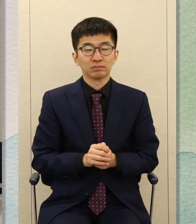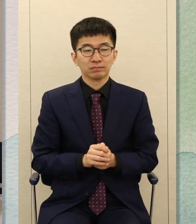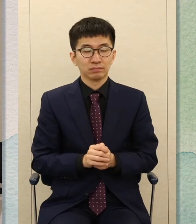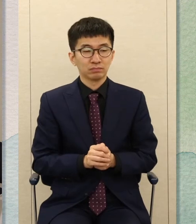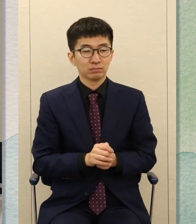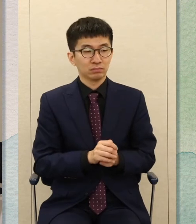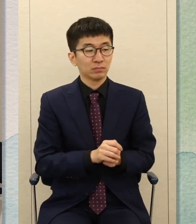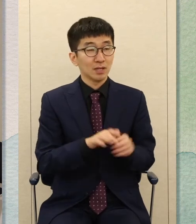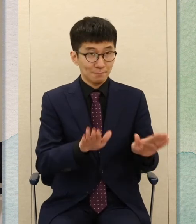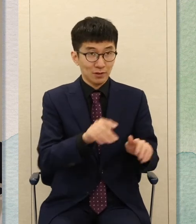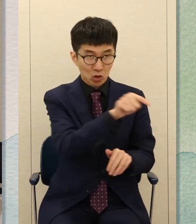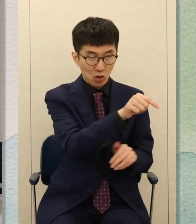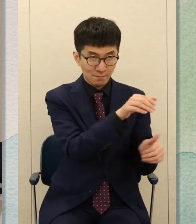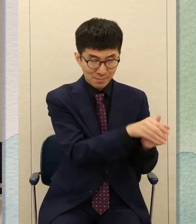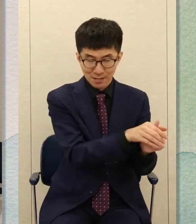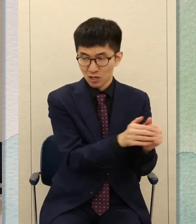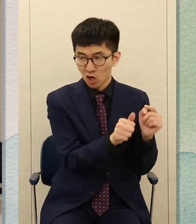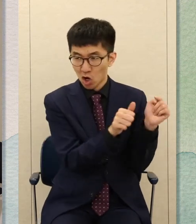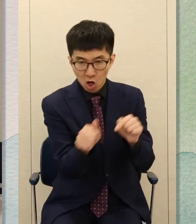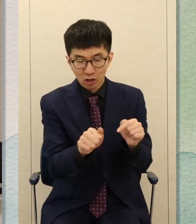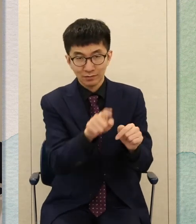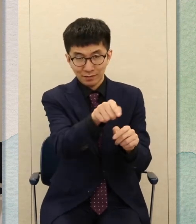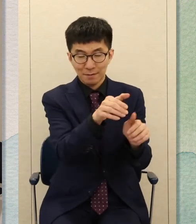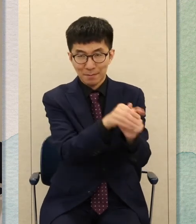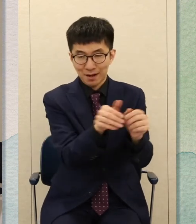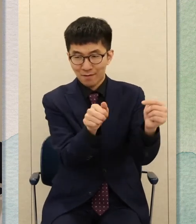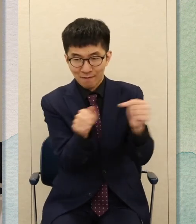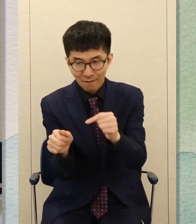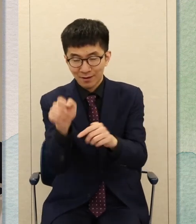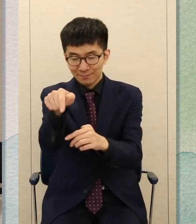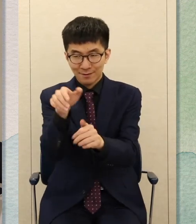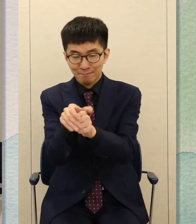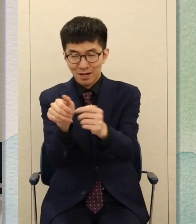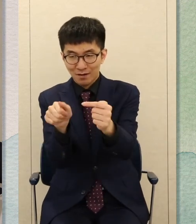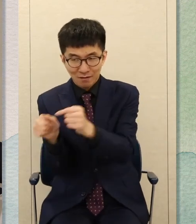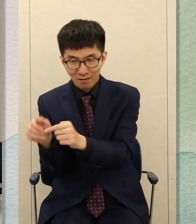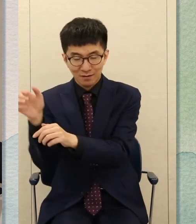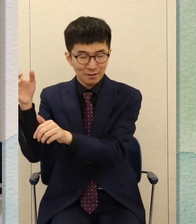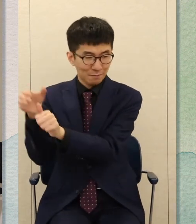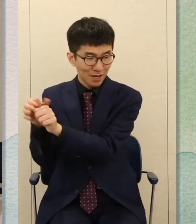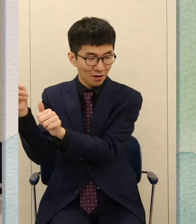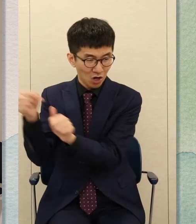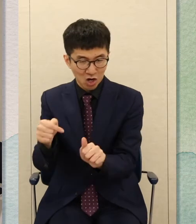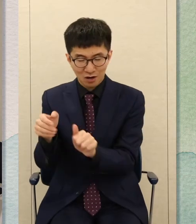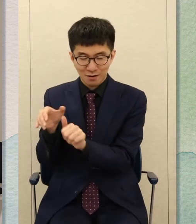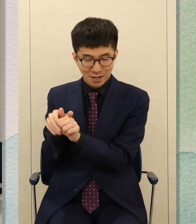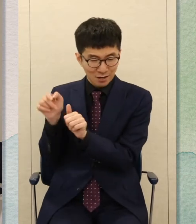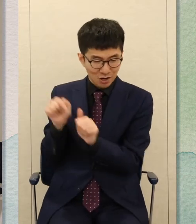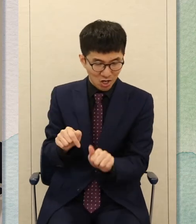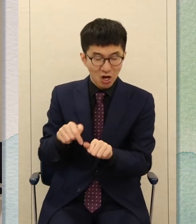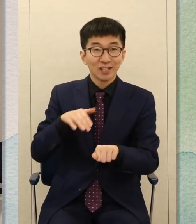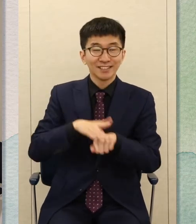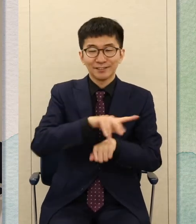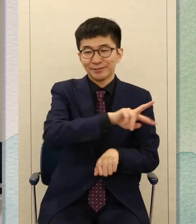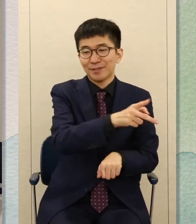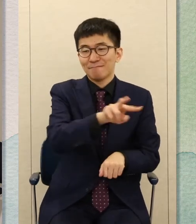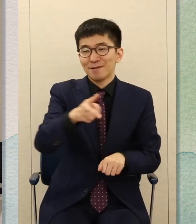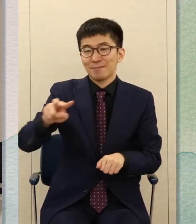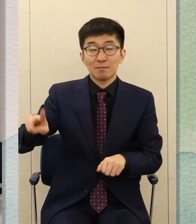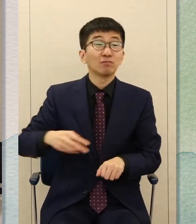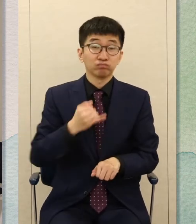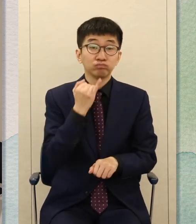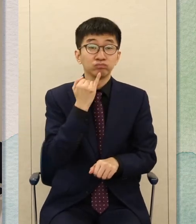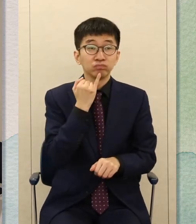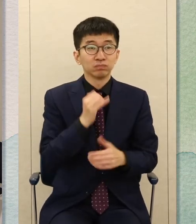거예요. 예. 그러니까 이번엔 네가 고를 차례지 그러면 네가 다 고르는 거죠. 이렇게 해서 순서대로 회원이